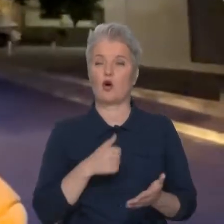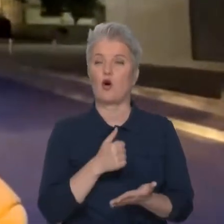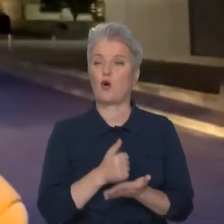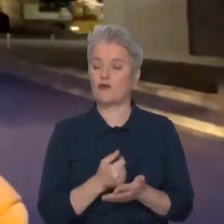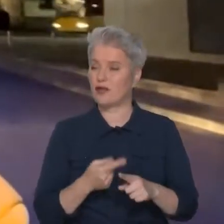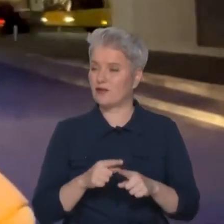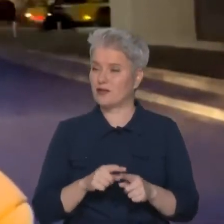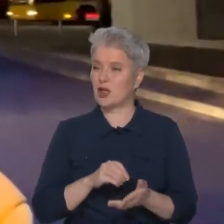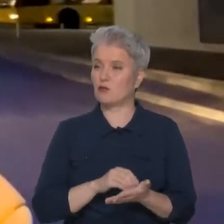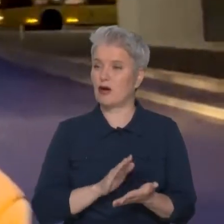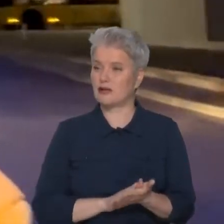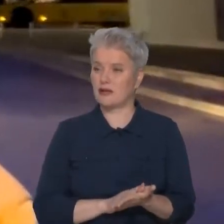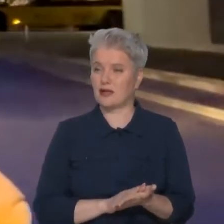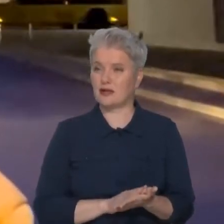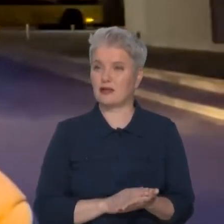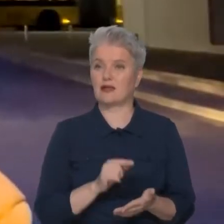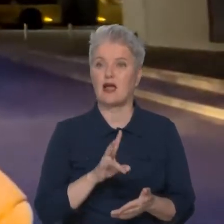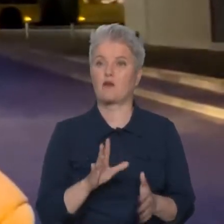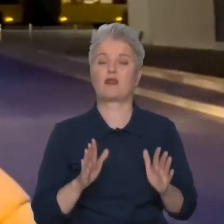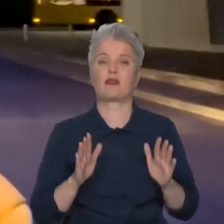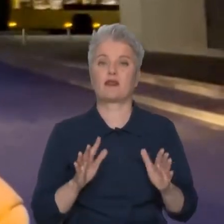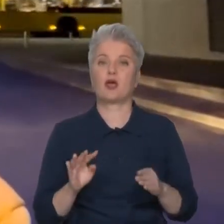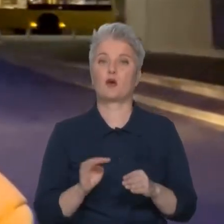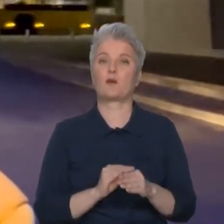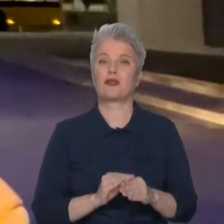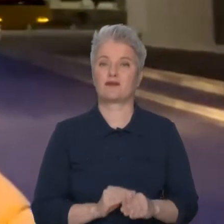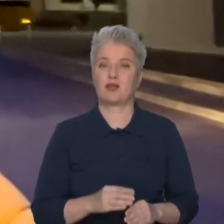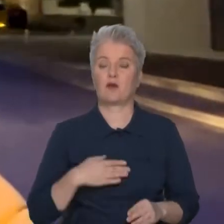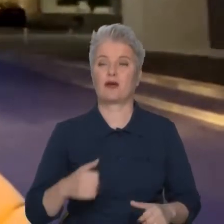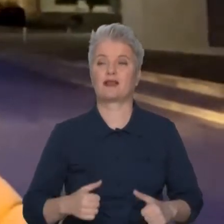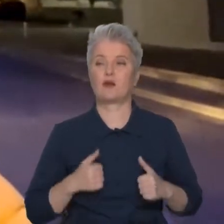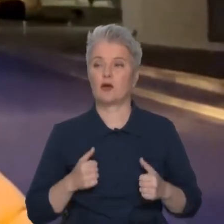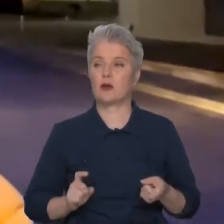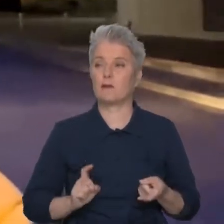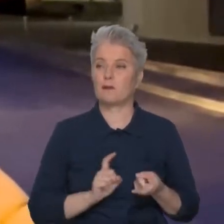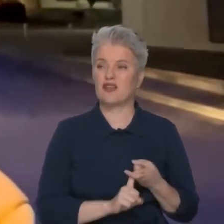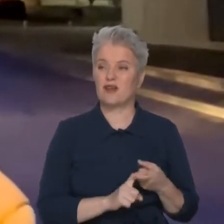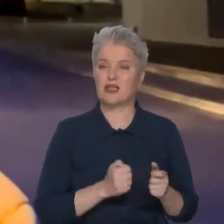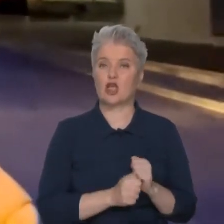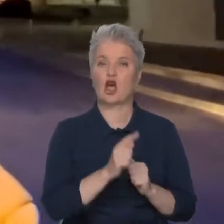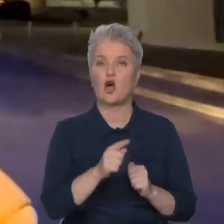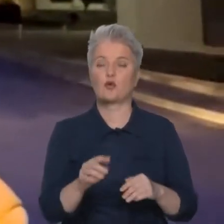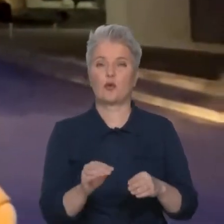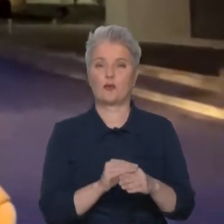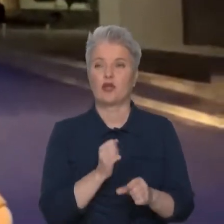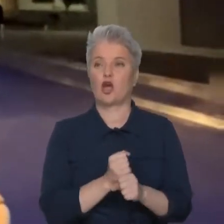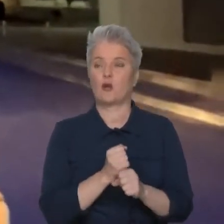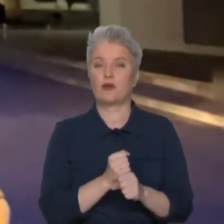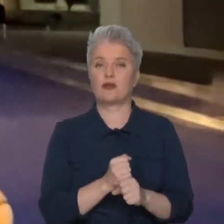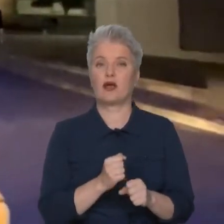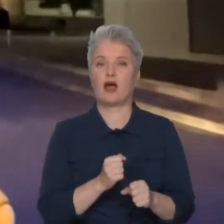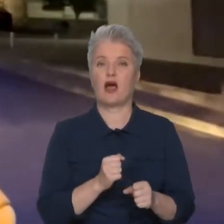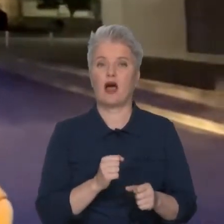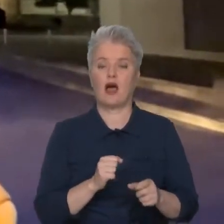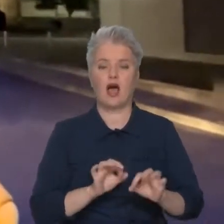в цій базі даних, що там не тільки прізвища, ми намагаємося прив'язувати до кожного прізвища, робити таке досьє